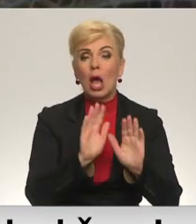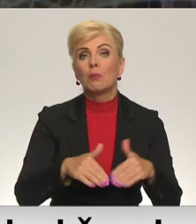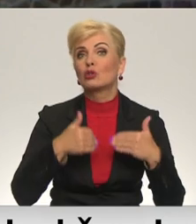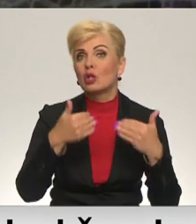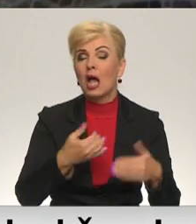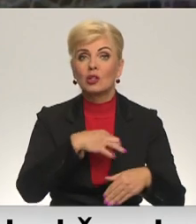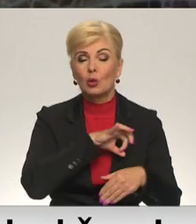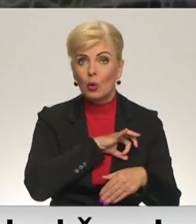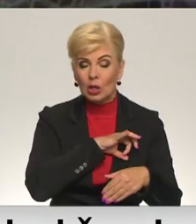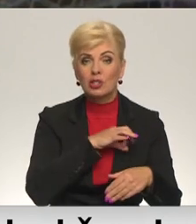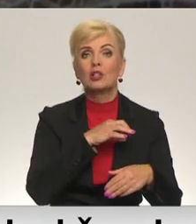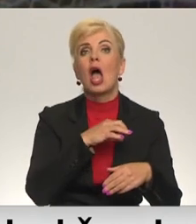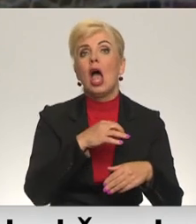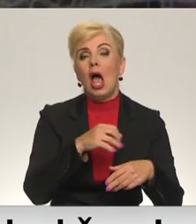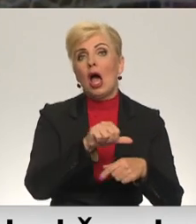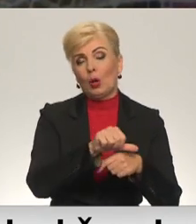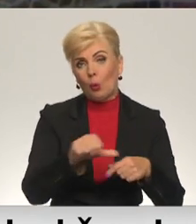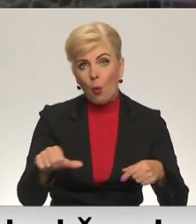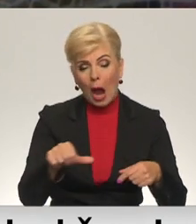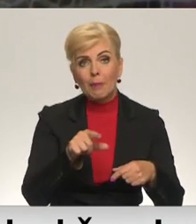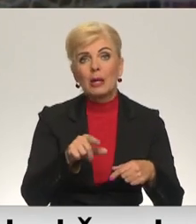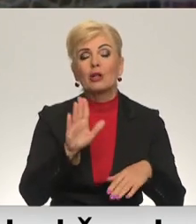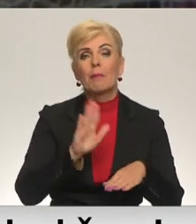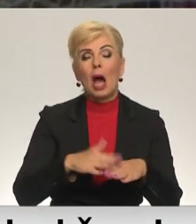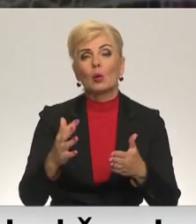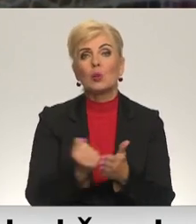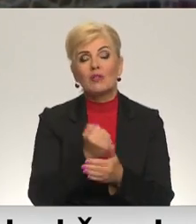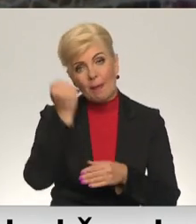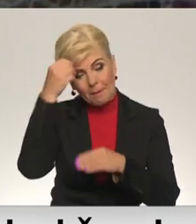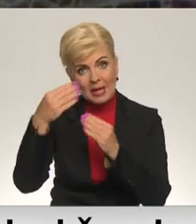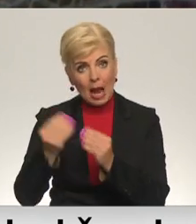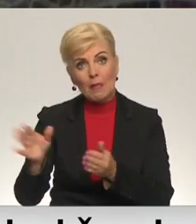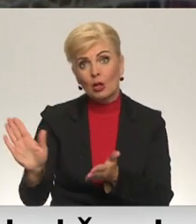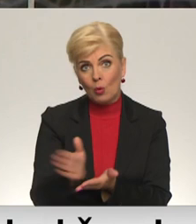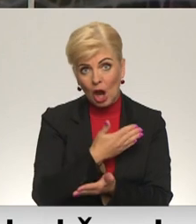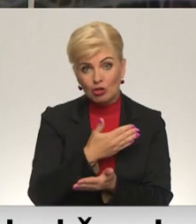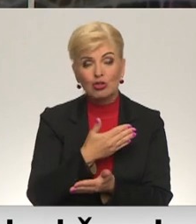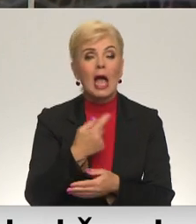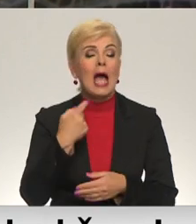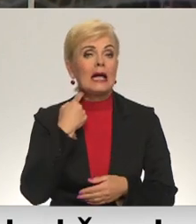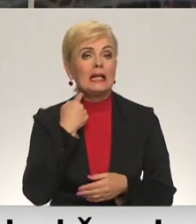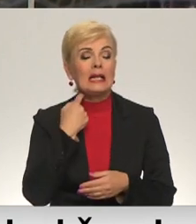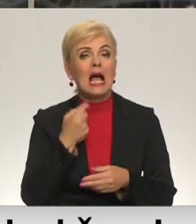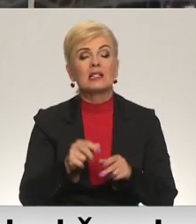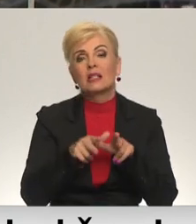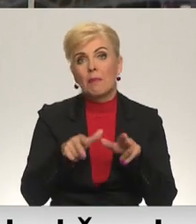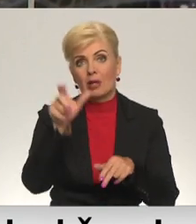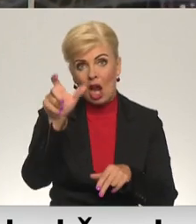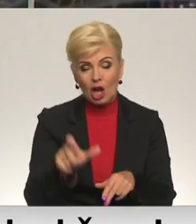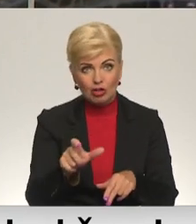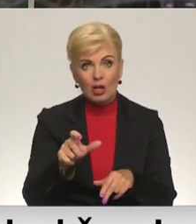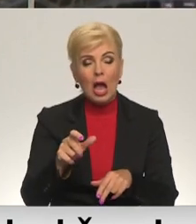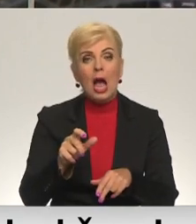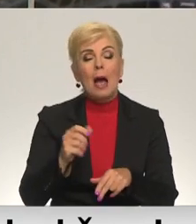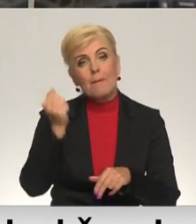atcelti juridiskie šķēršļi Uzvaras parkā esošā padomju pieminekļa nojaukšanai. Rīgas mērs Mārtiņš Staķis paziņoja, ka pieminekli